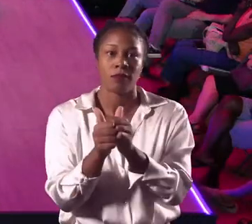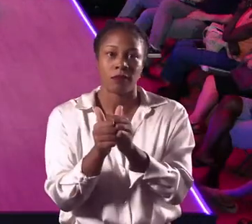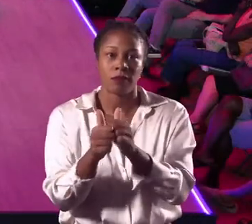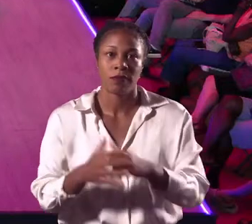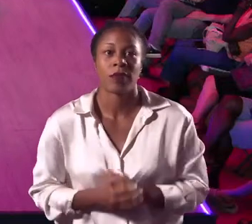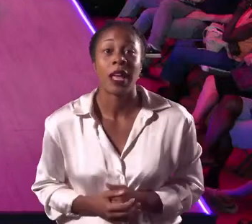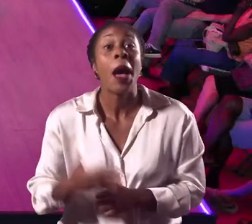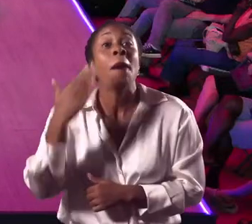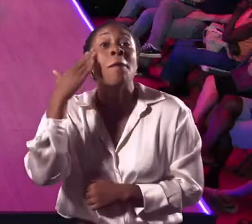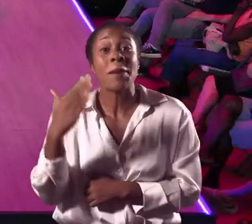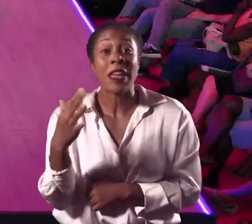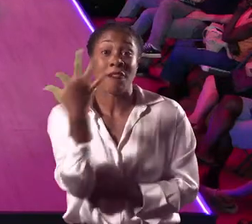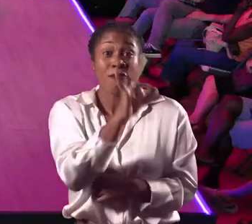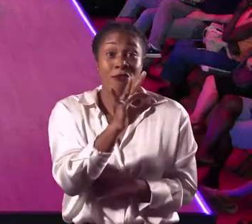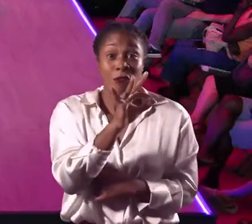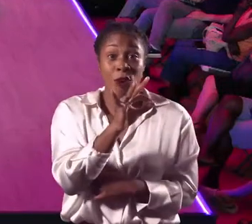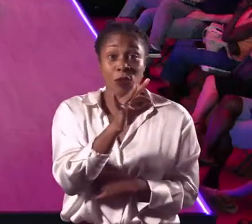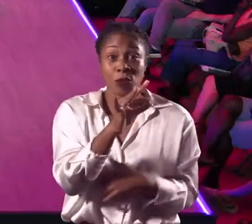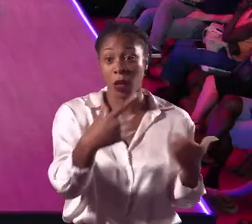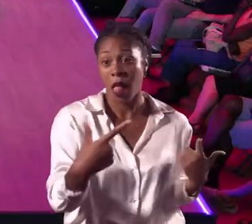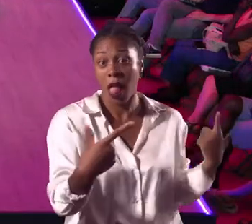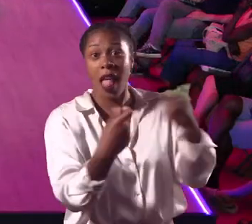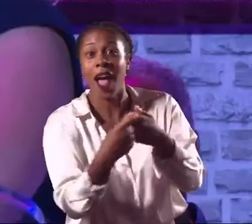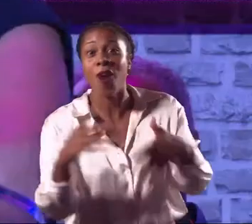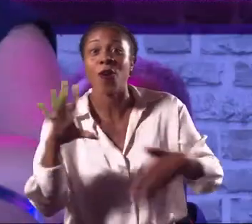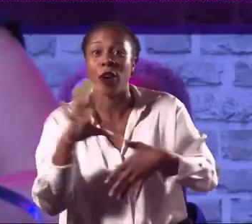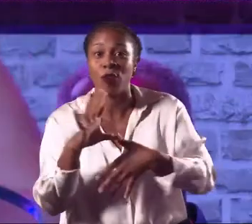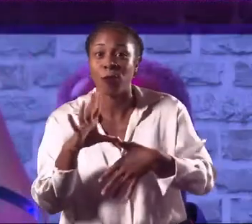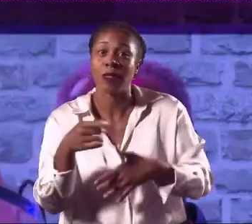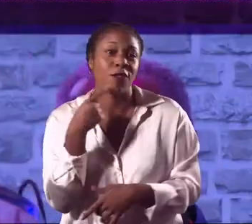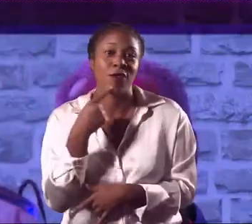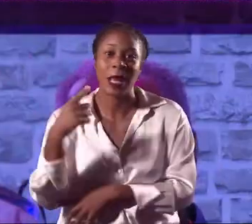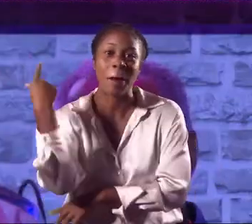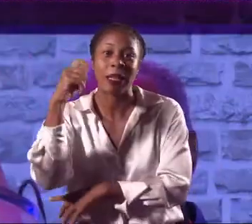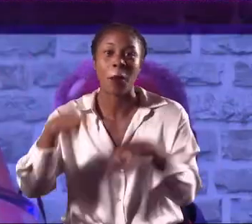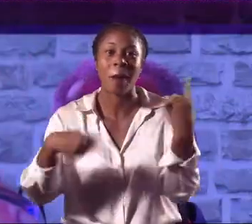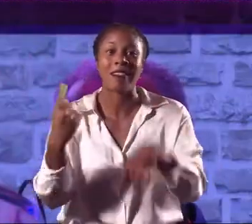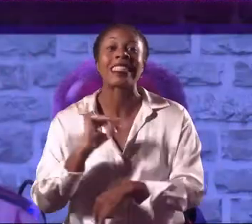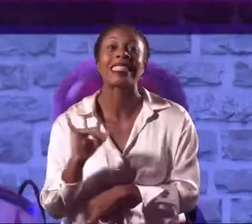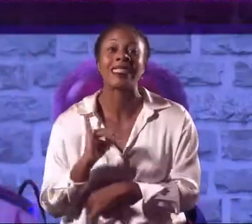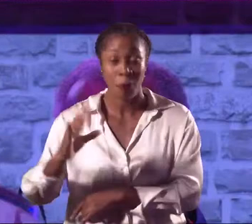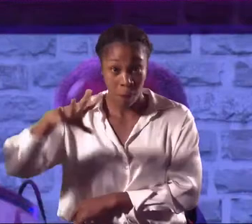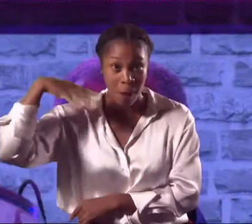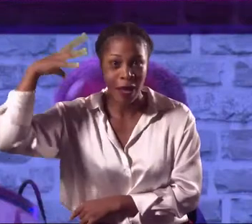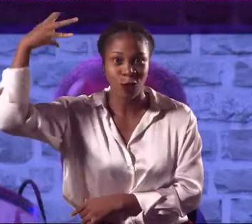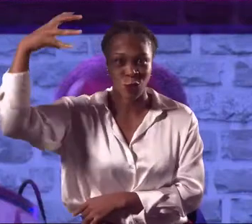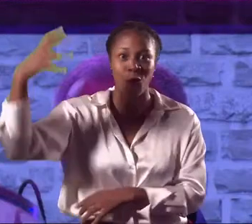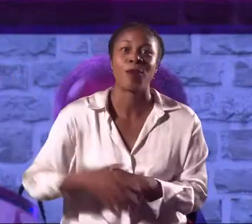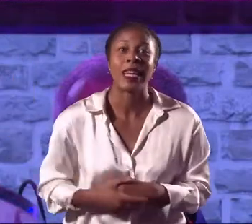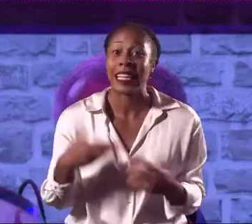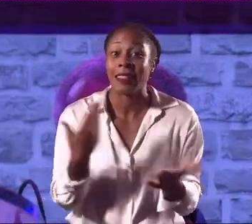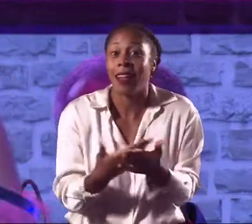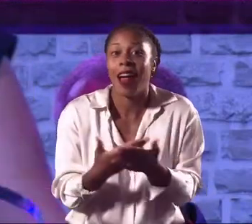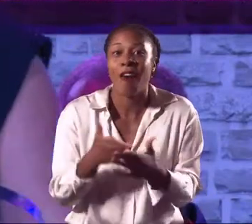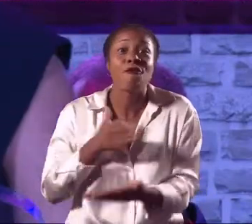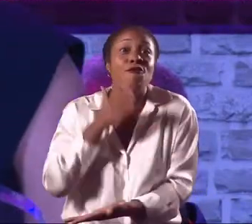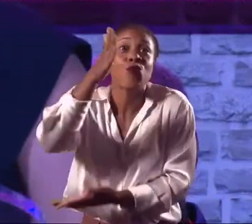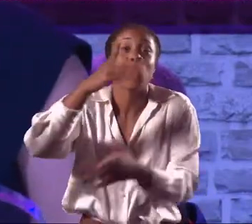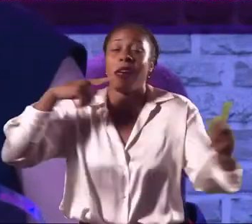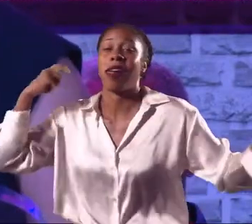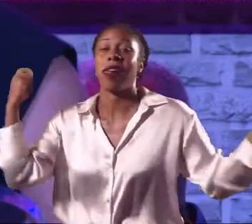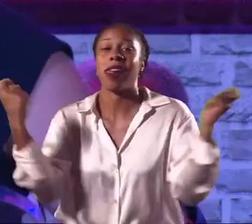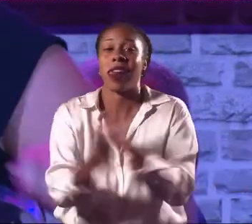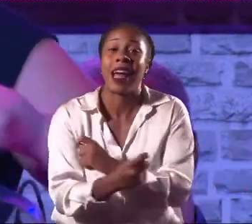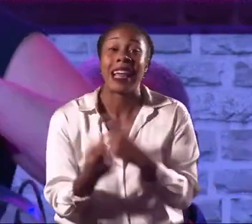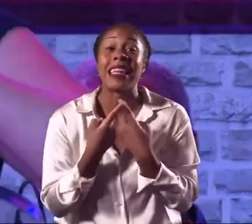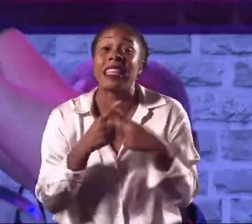pays, nous aurions déjà Jean-Luc Mélenchon président et nous aurions collectivement inventé un tout autre futur que celui qui